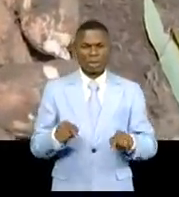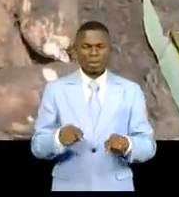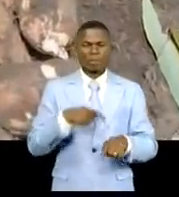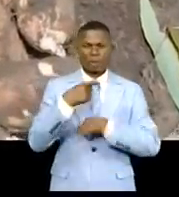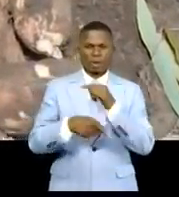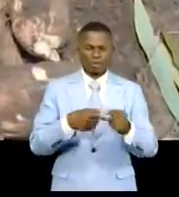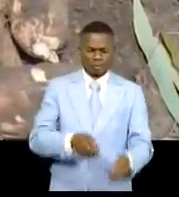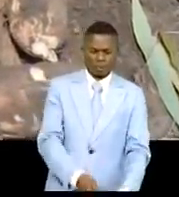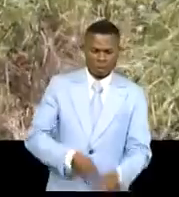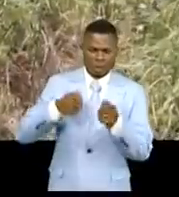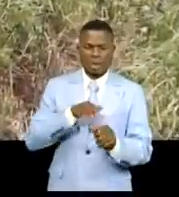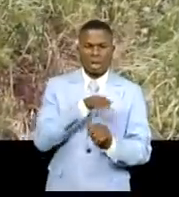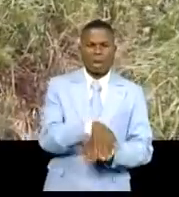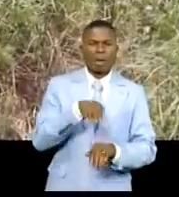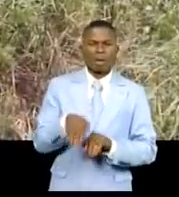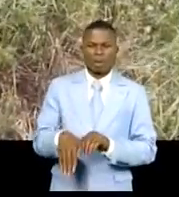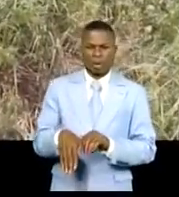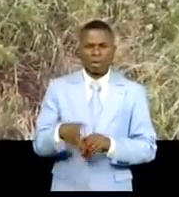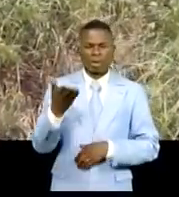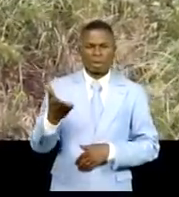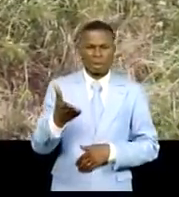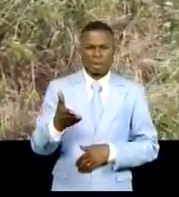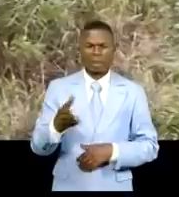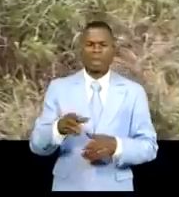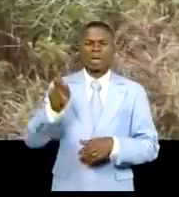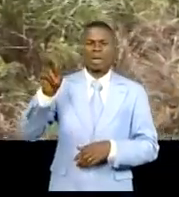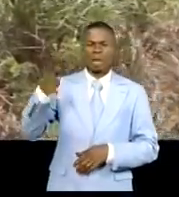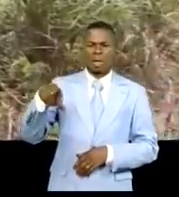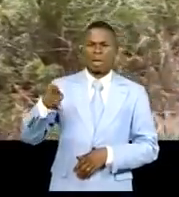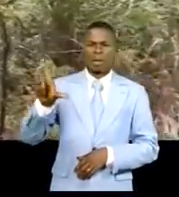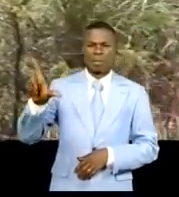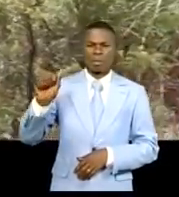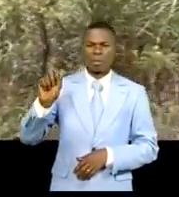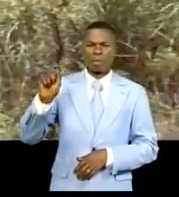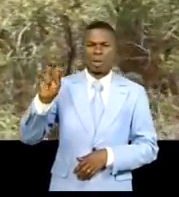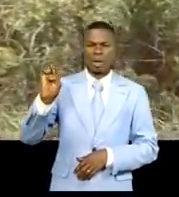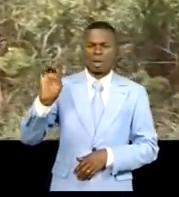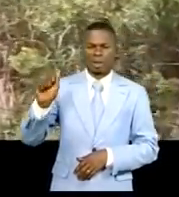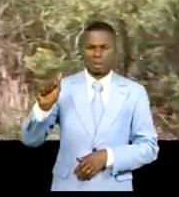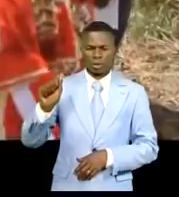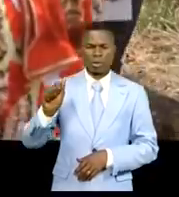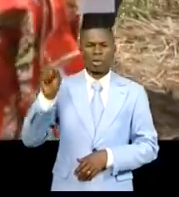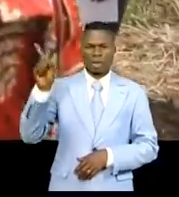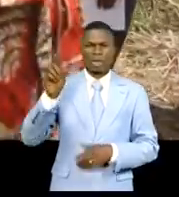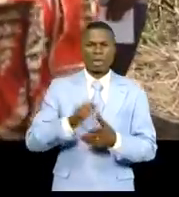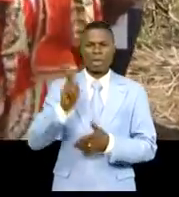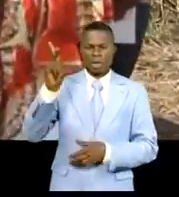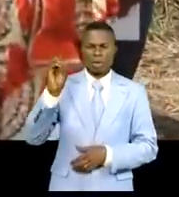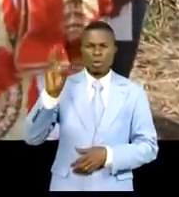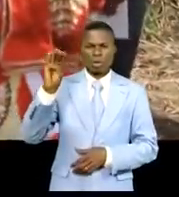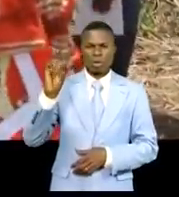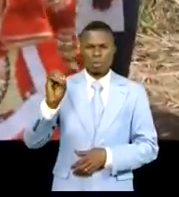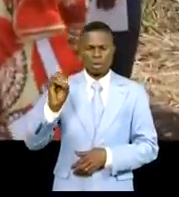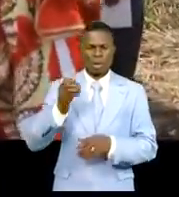de la récolte de tubercules de manioc au plateau de Bateke, plus précisément à Komo. Il y a quelques mois,